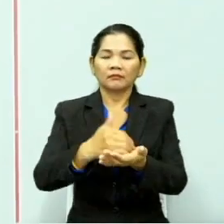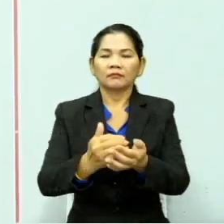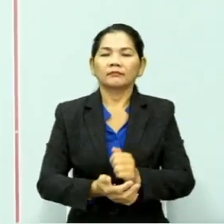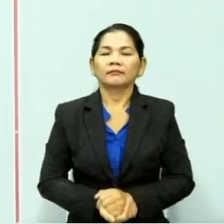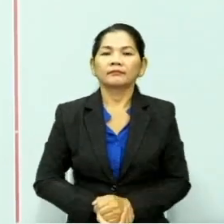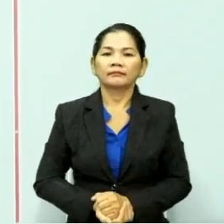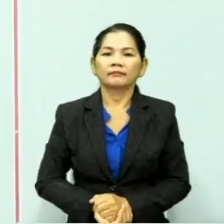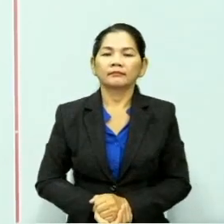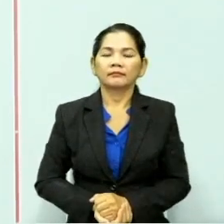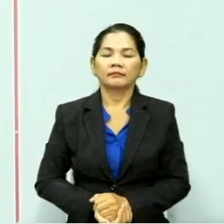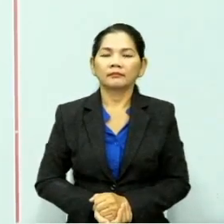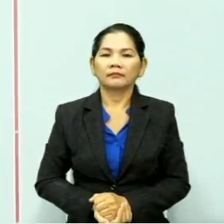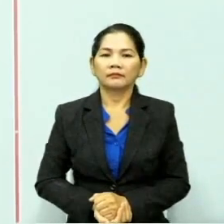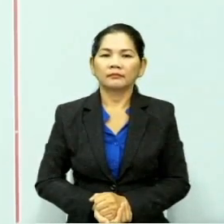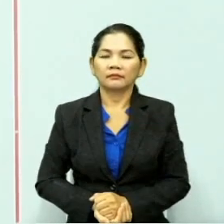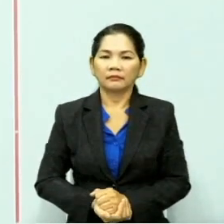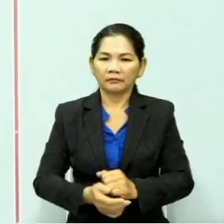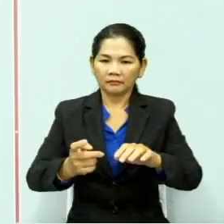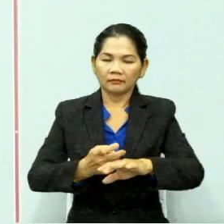con